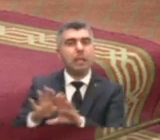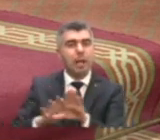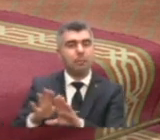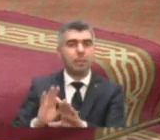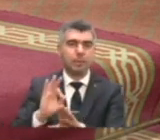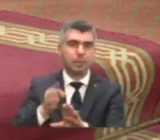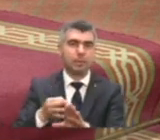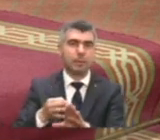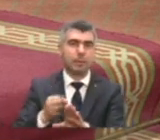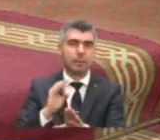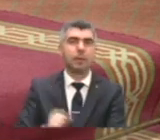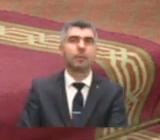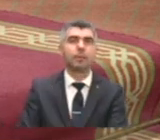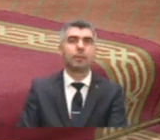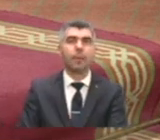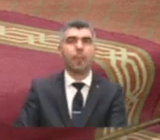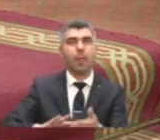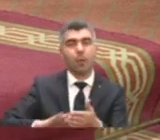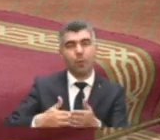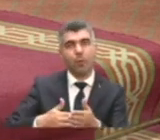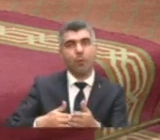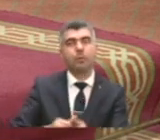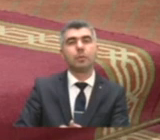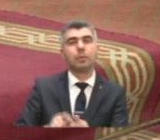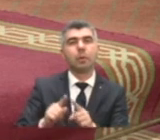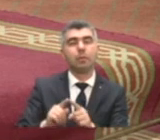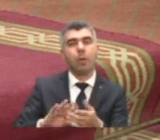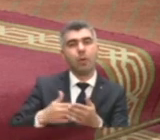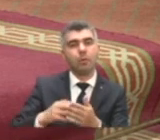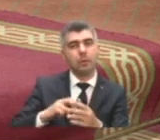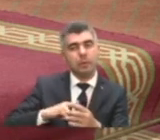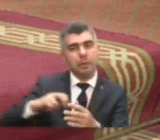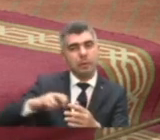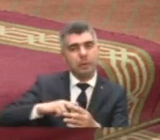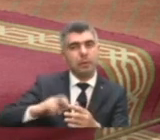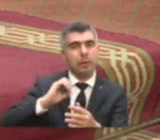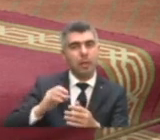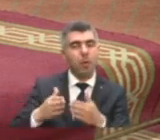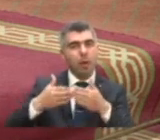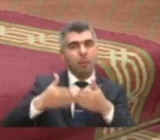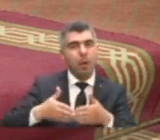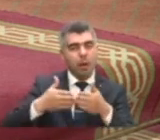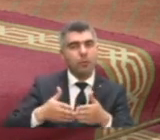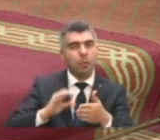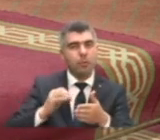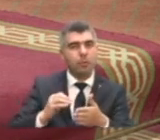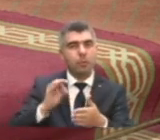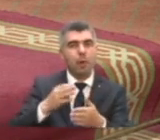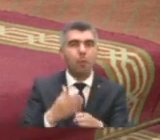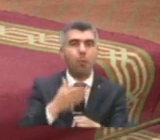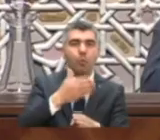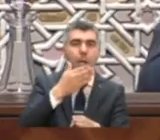اتخاذها والتي من أجل تحسين منظومة العبور البحري والوصول إلى حلول أنجع في المستقبل.